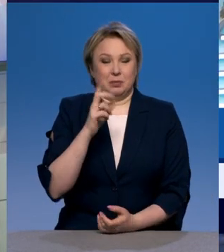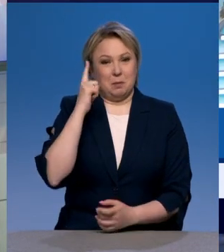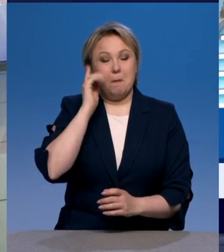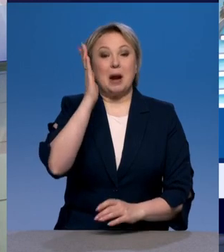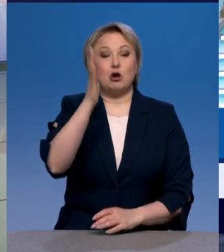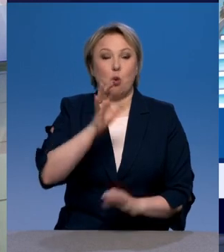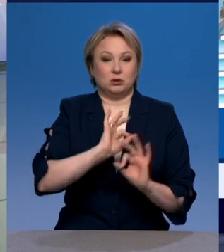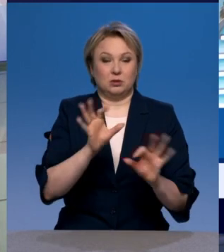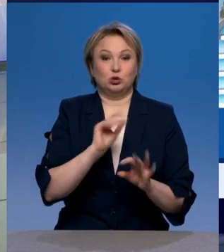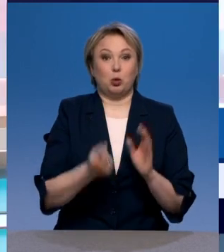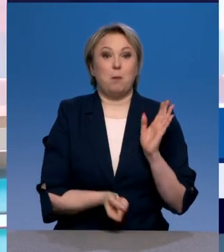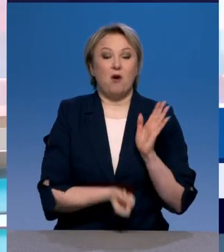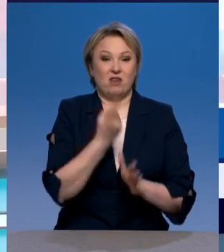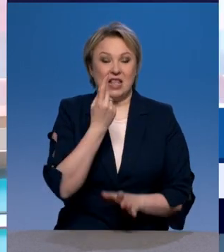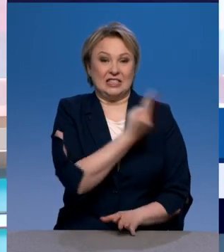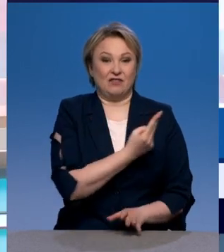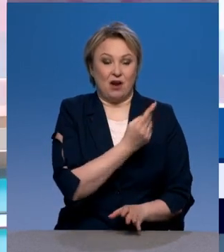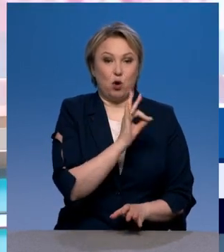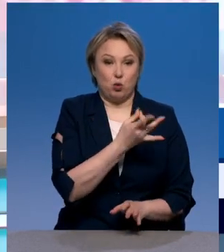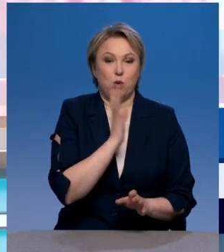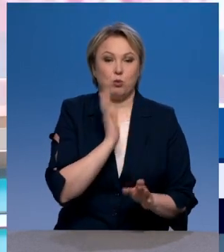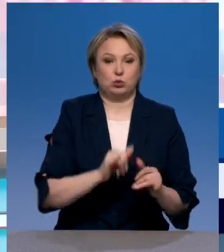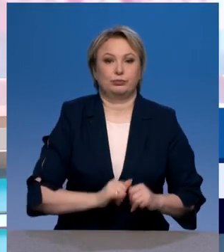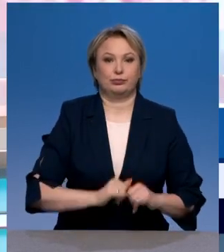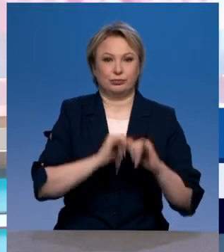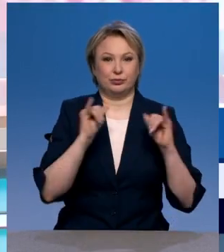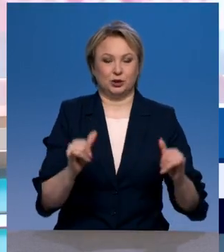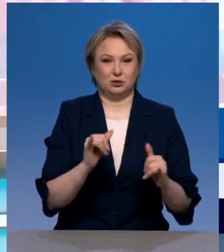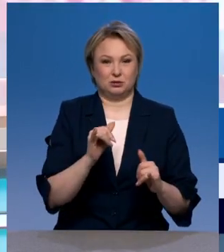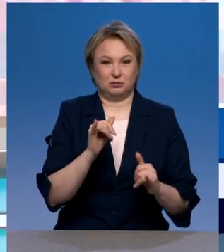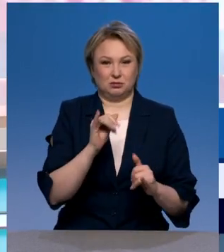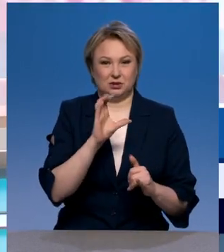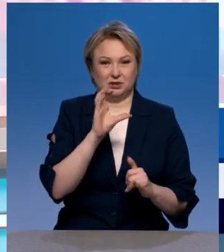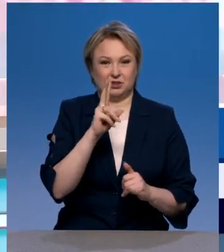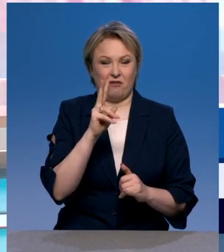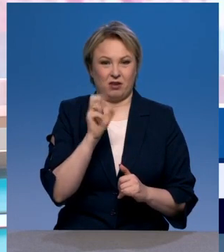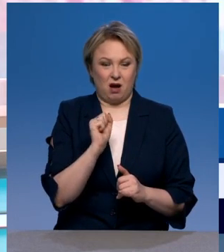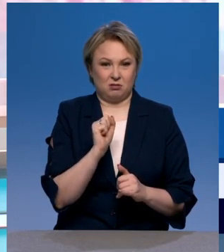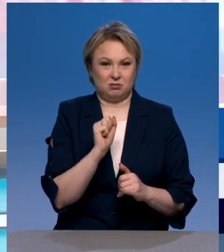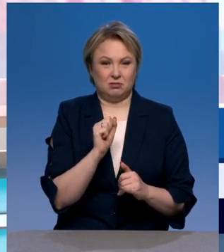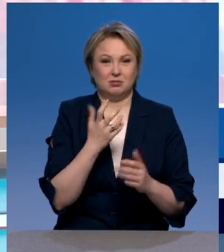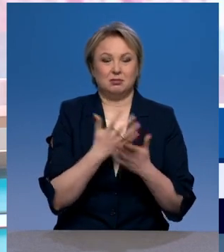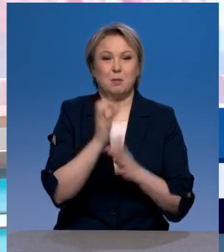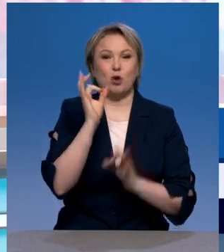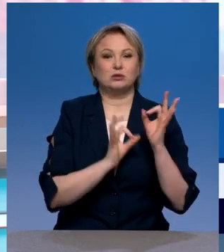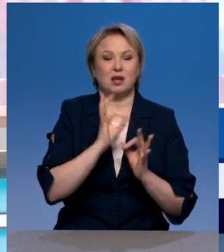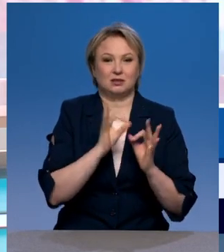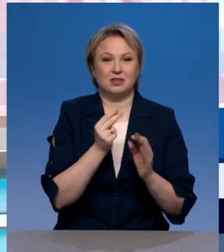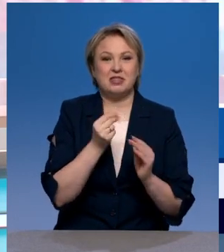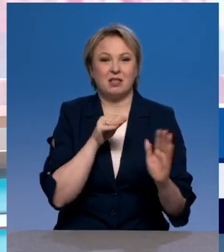появление цифрового рубля приведет к росту ставок по банковским счетам, на которых хранятся безналичные деньги. Якобы банкам придется может это сделать,